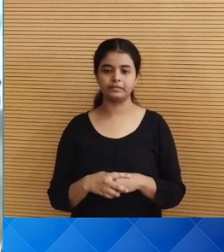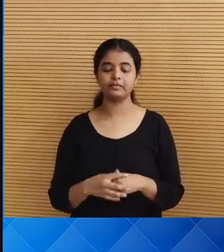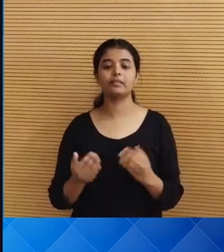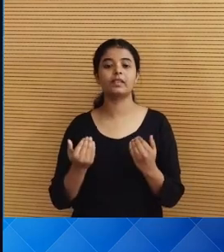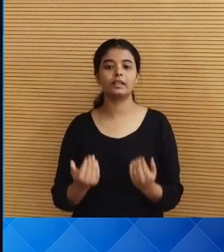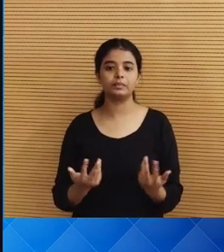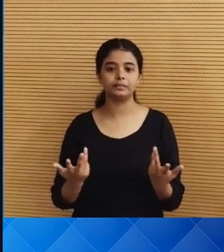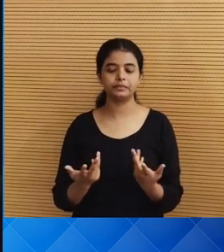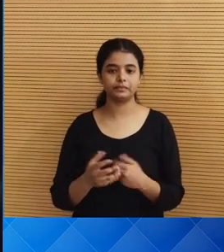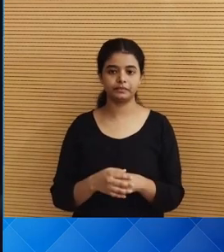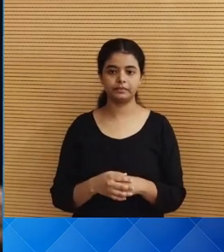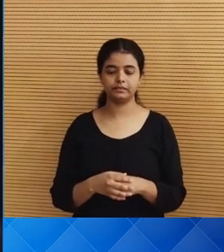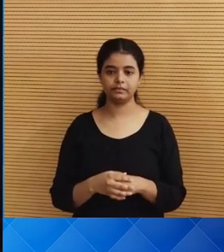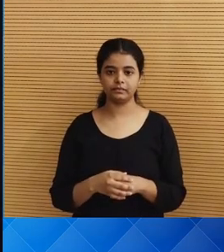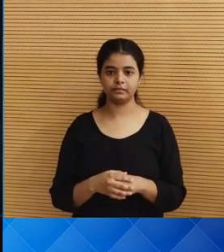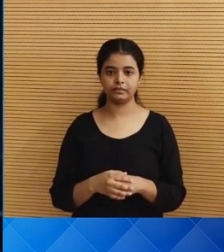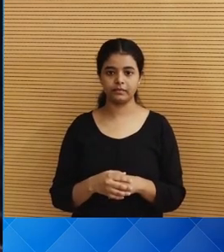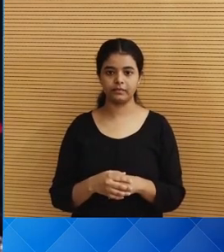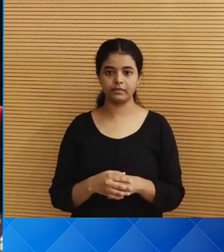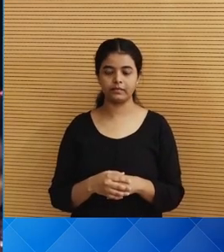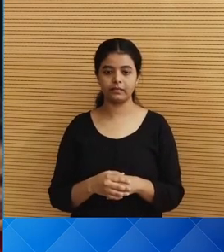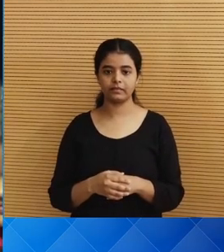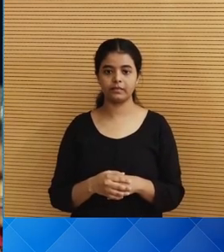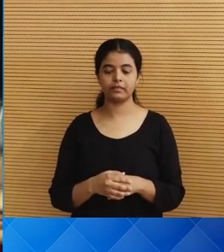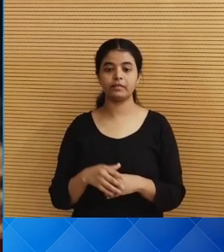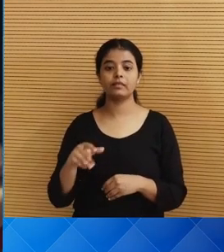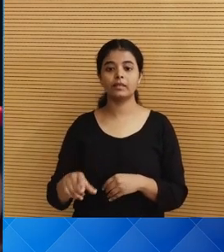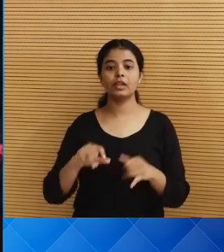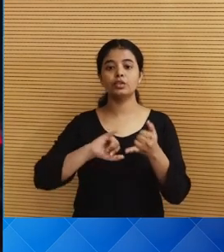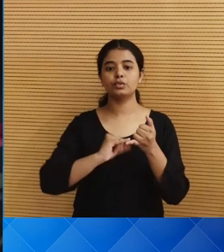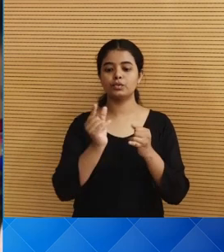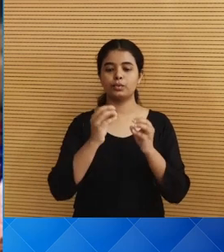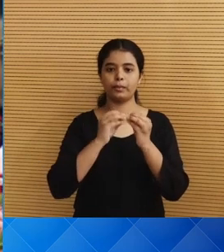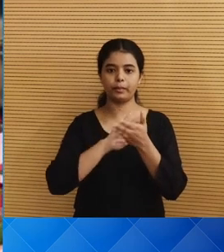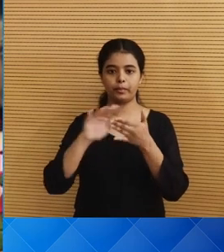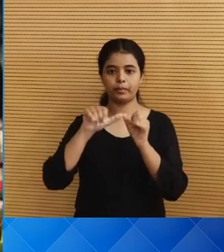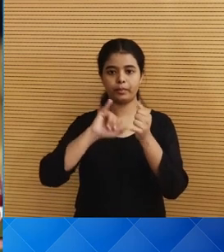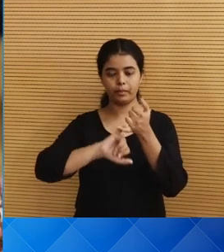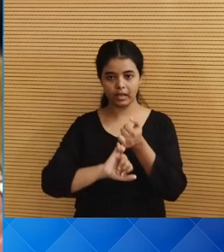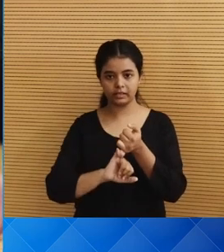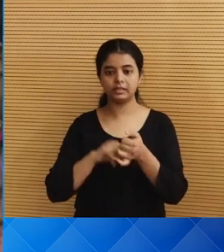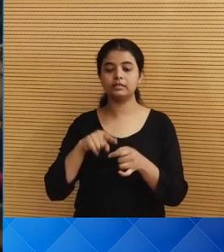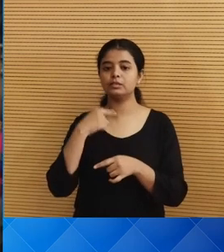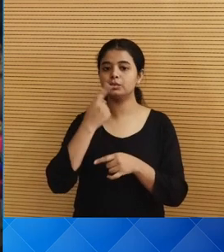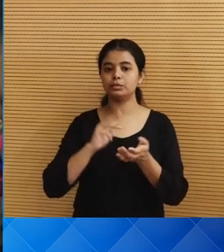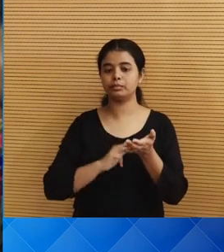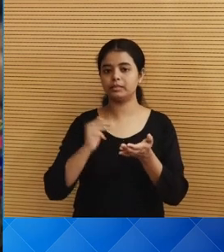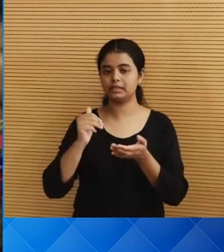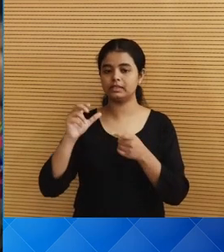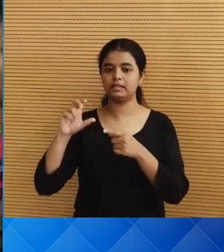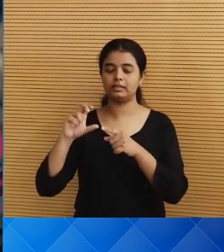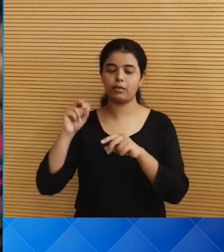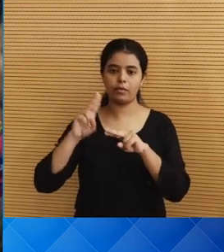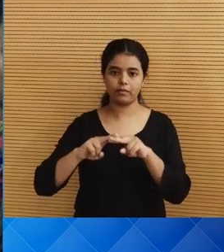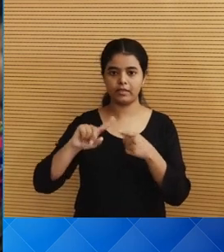अब हमारे माननीय शिक्षा राज्य मंत्री डॉक्टर सुभाष सरकार जी उन्हें ये बच्ची पौधा